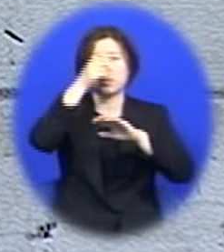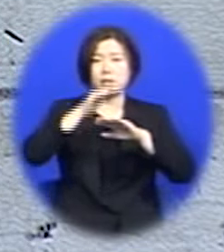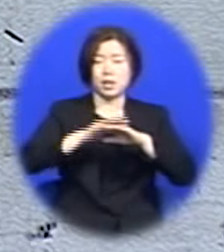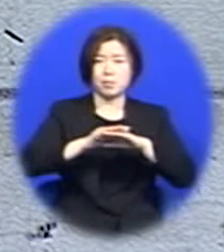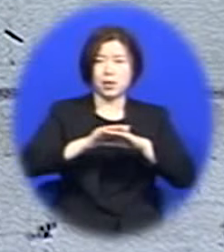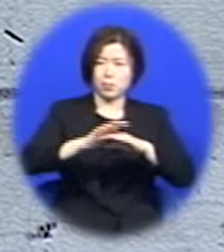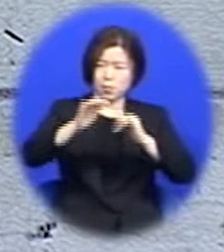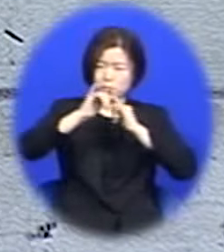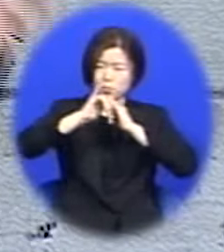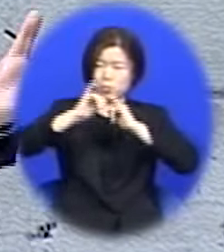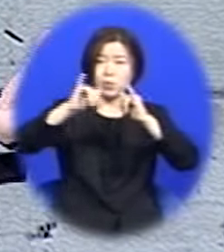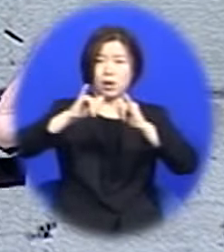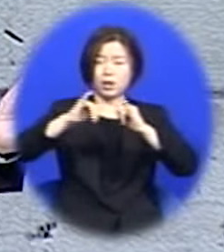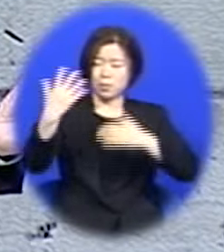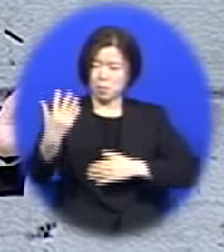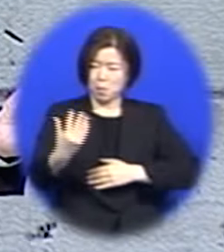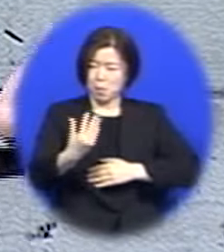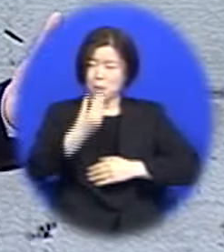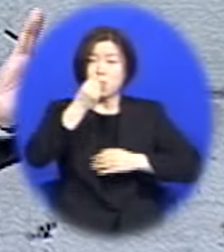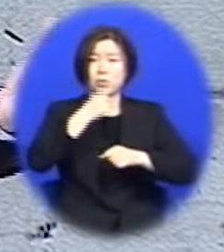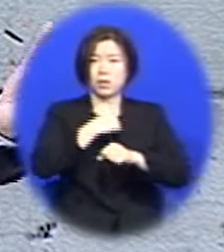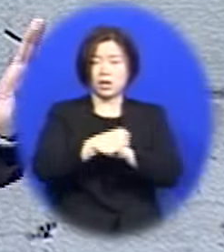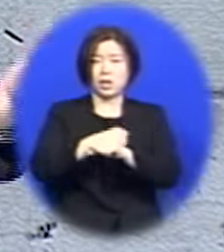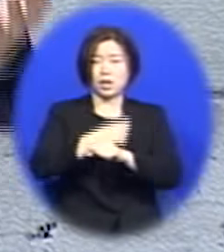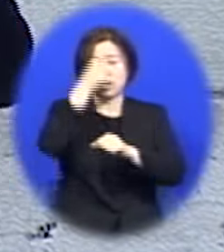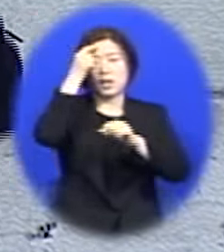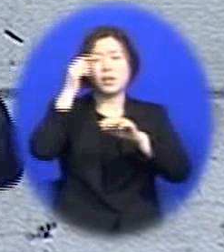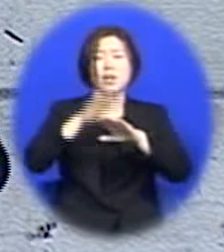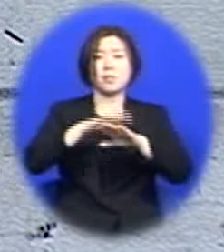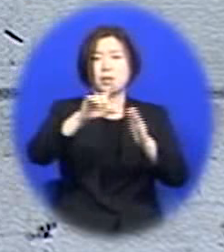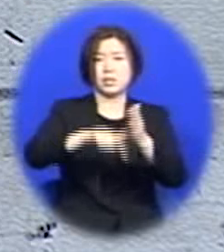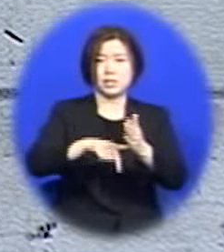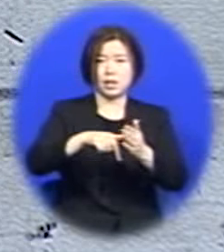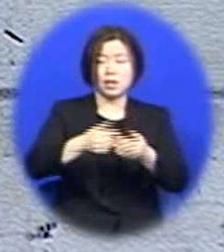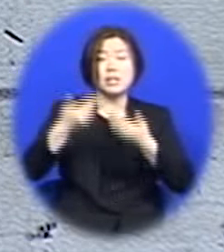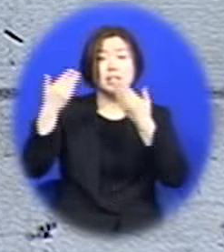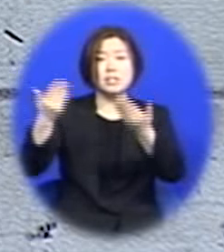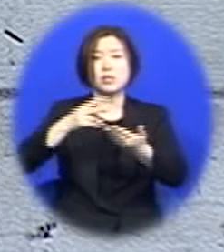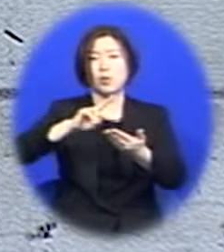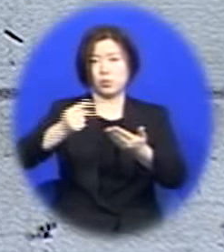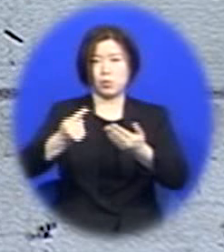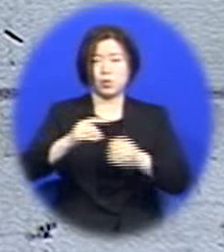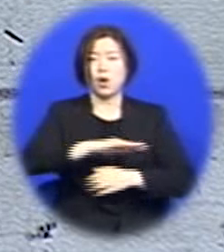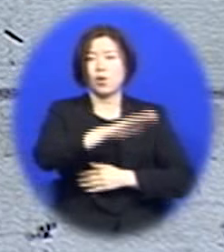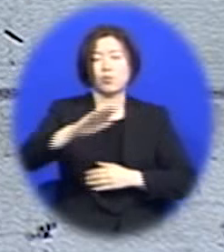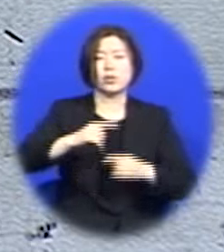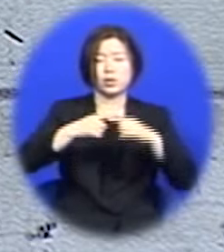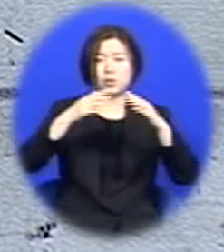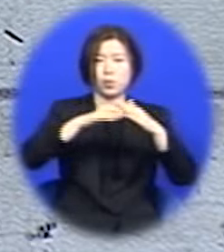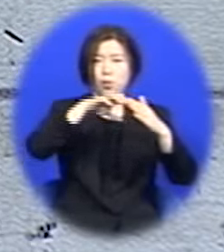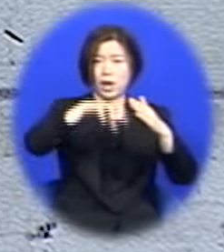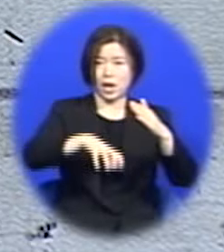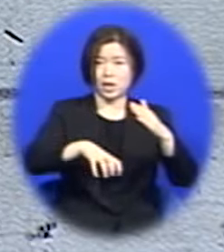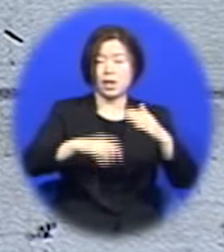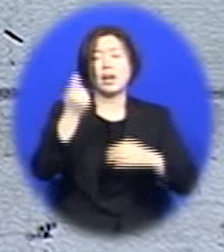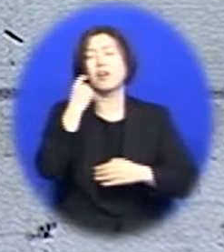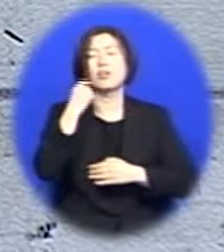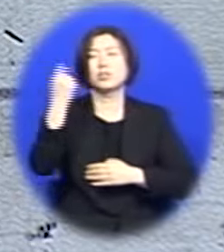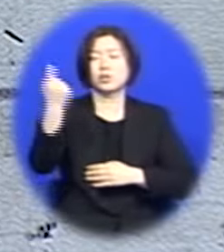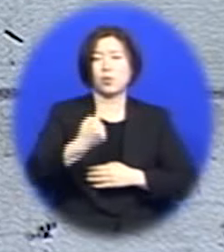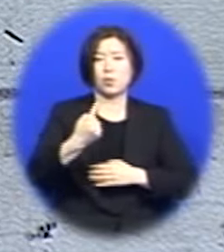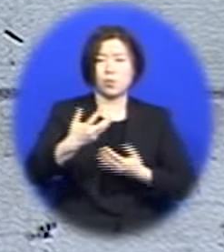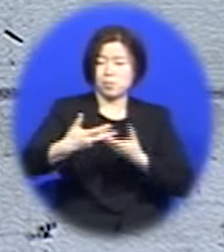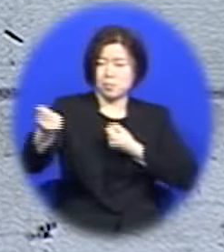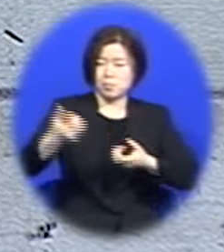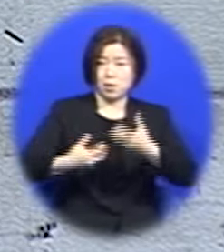웅장하게, 아주 거룩하게 이렇게 예배 시간에 예배를 드려도요, 우리 교회 안에 거짓이 들어오고